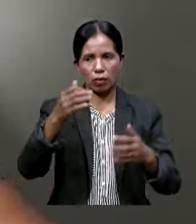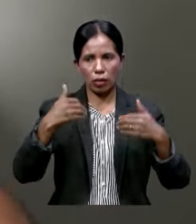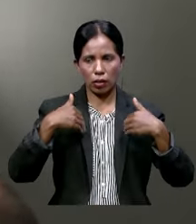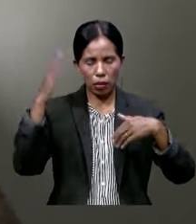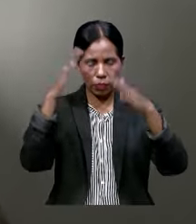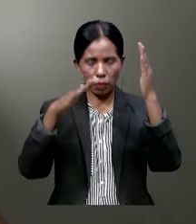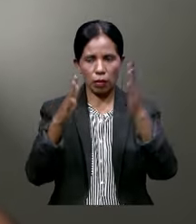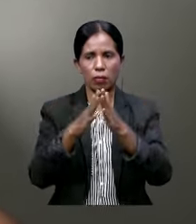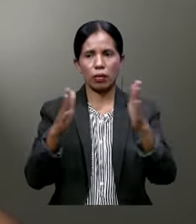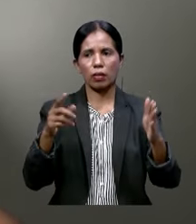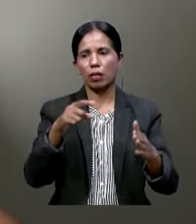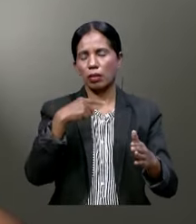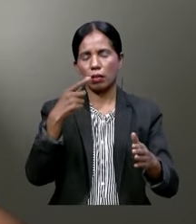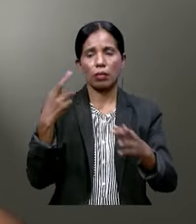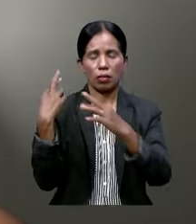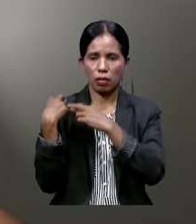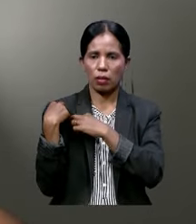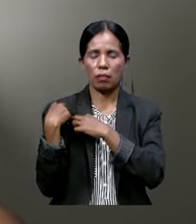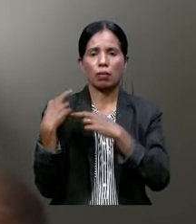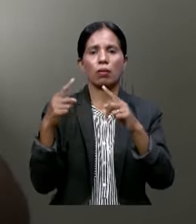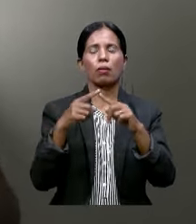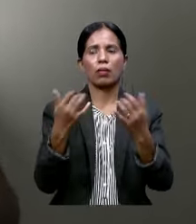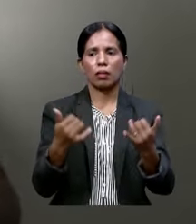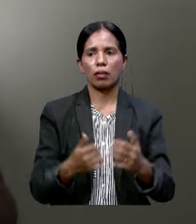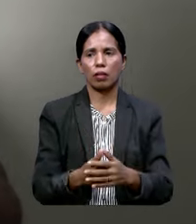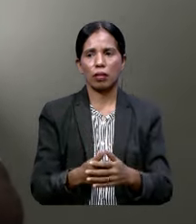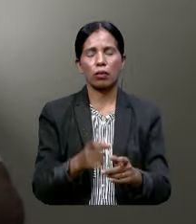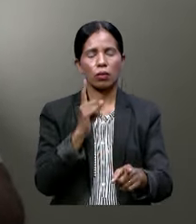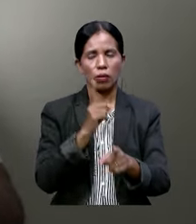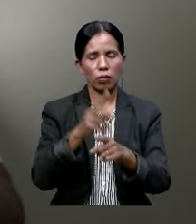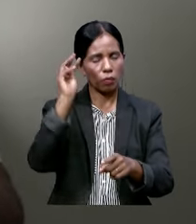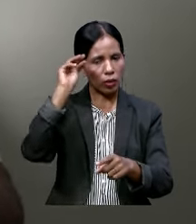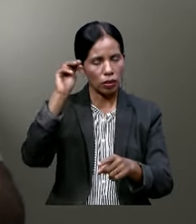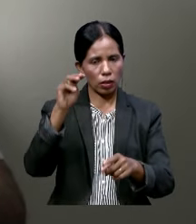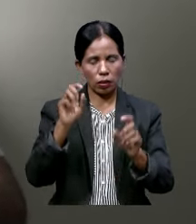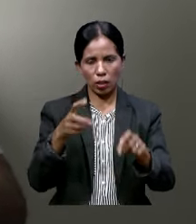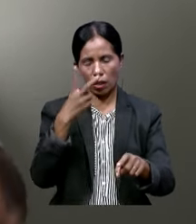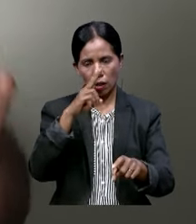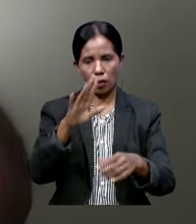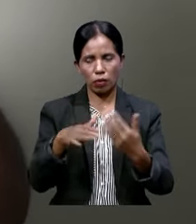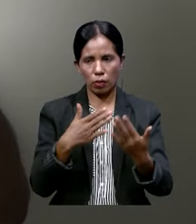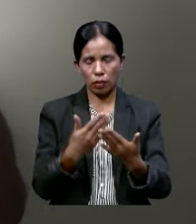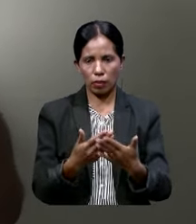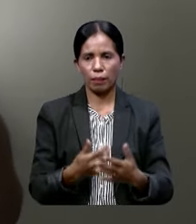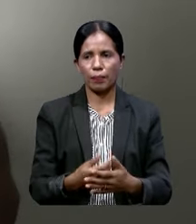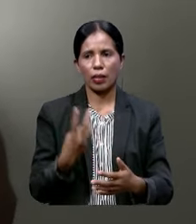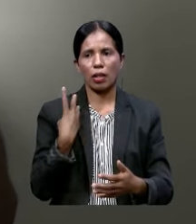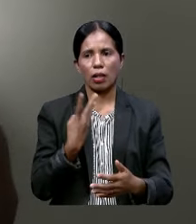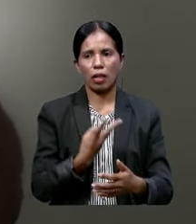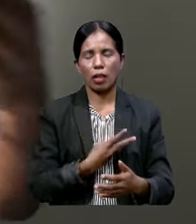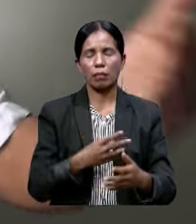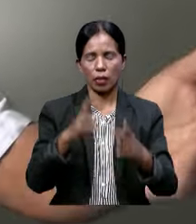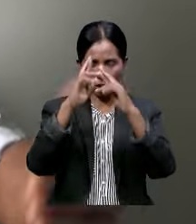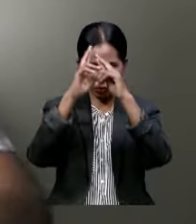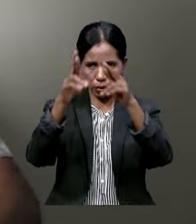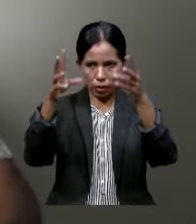rumah, saya maka responsibilisasi ide ini. Lolos minister itu tengah hari buat ruangnya hutu los galai, hari ami respeto, tambah